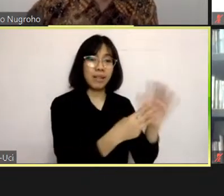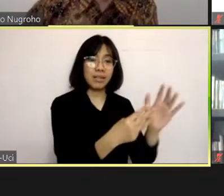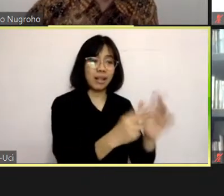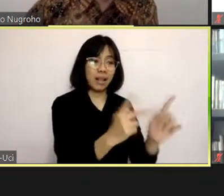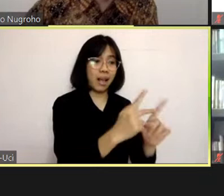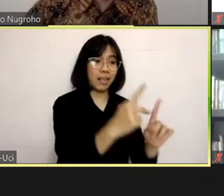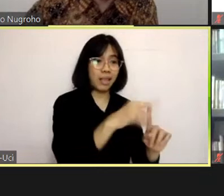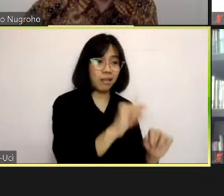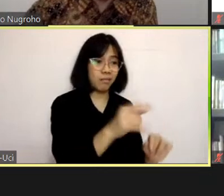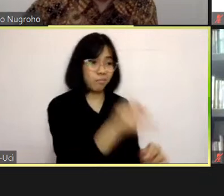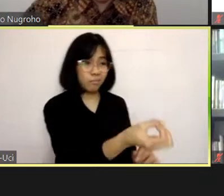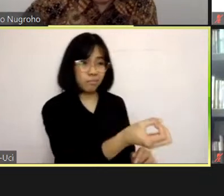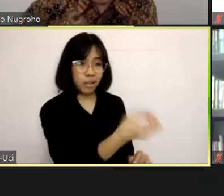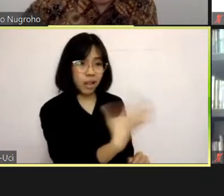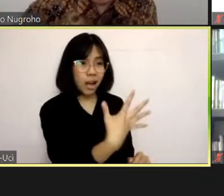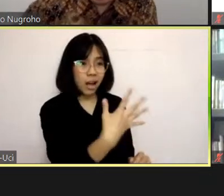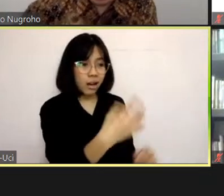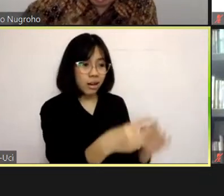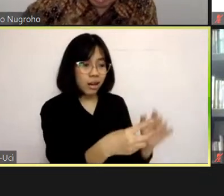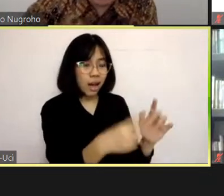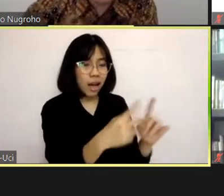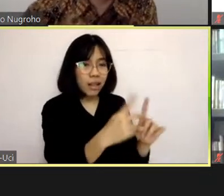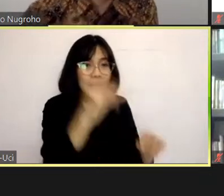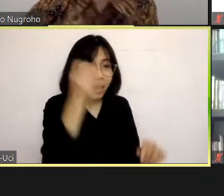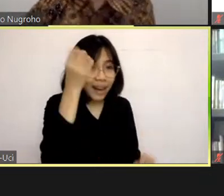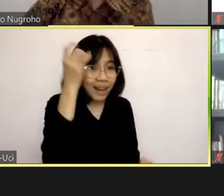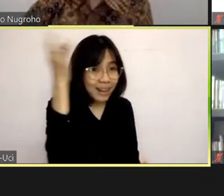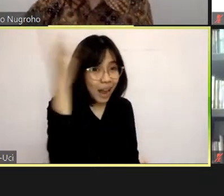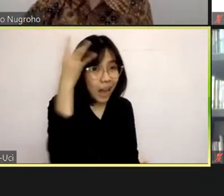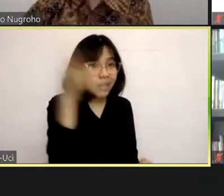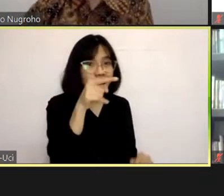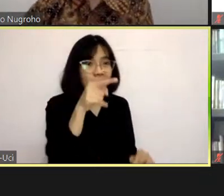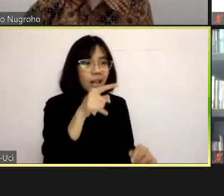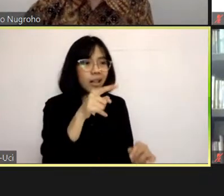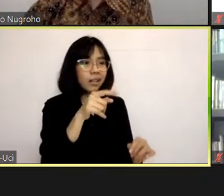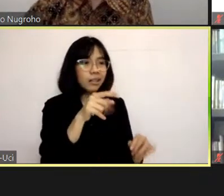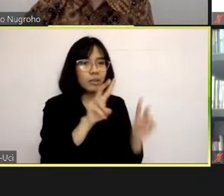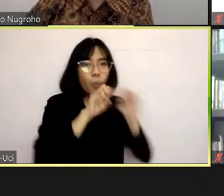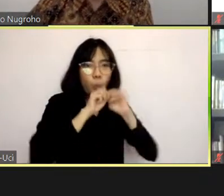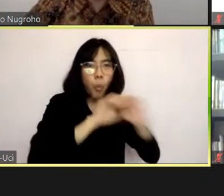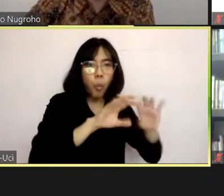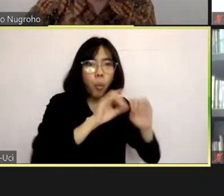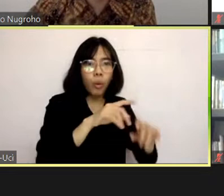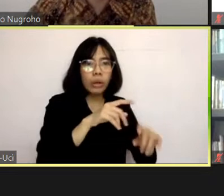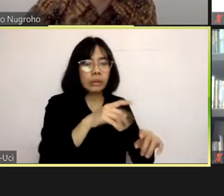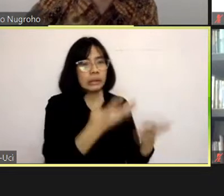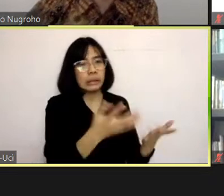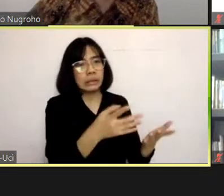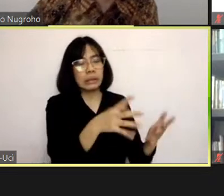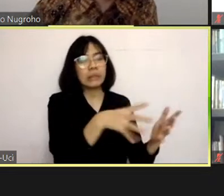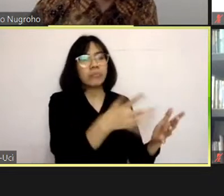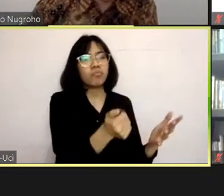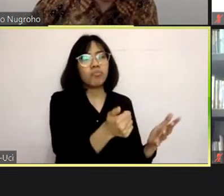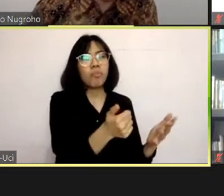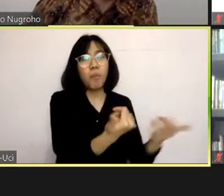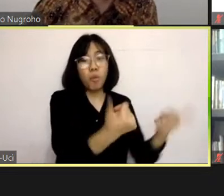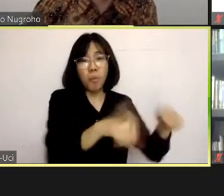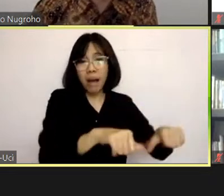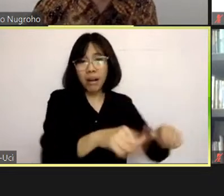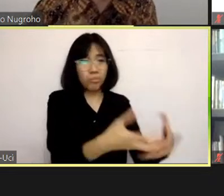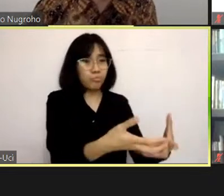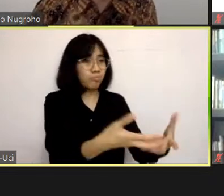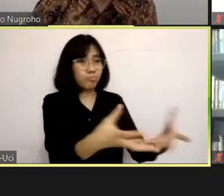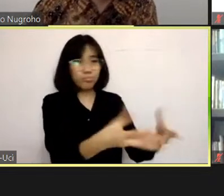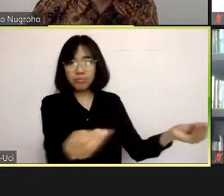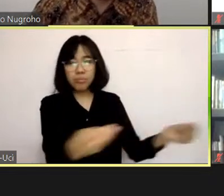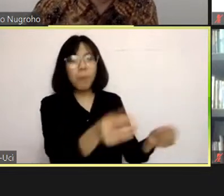memang bertentangan ada isu radikalisme dan seterusnya di situ. Soal dibubarkannya silakan saja. Saya lebih menyoroti